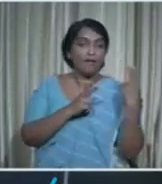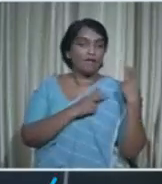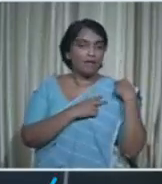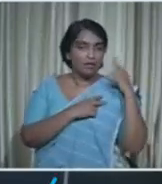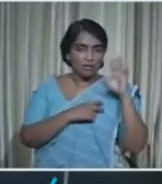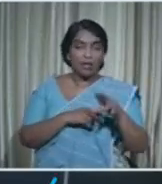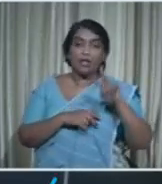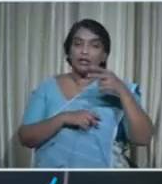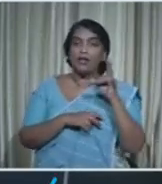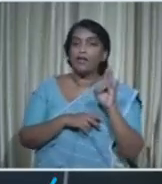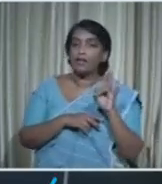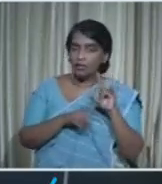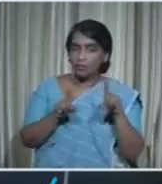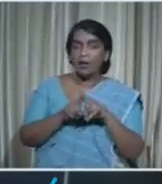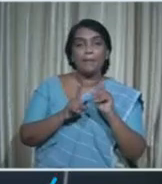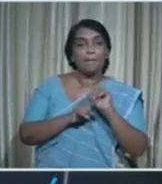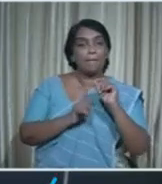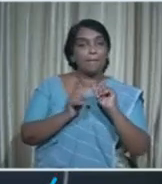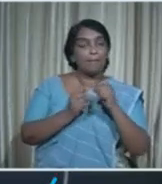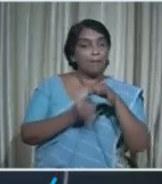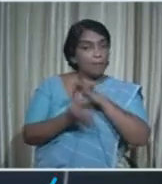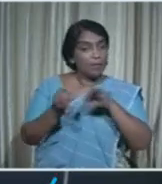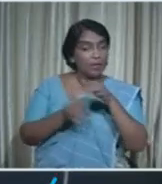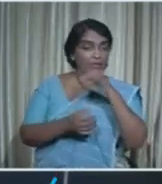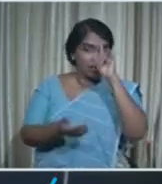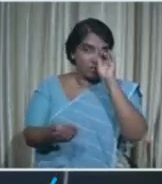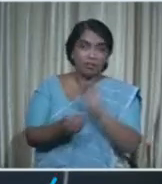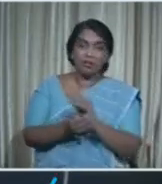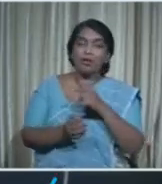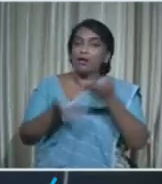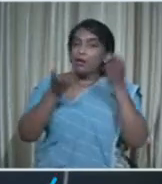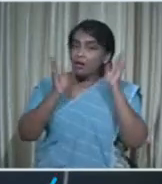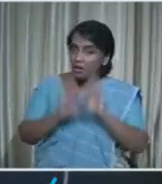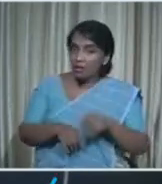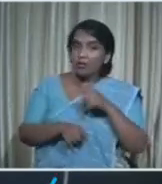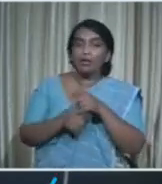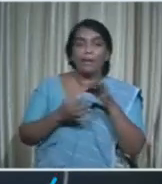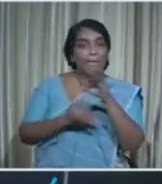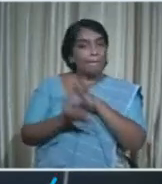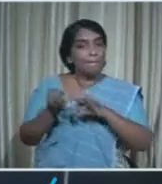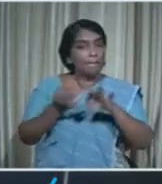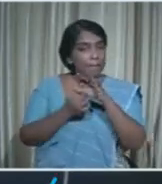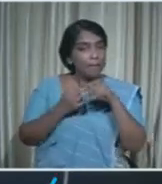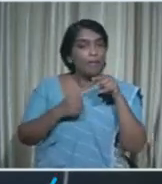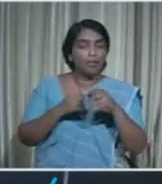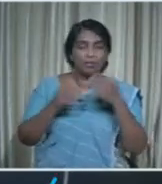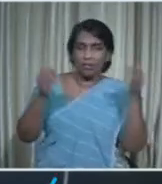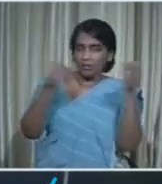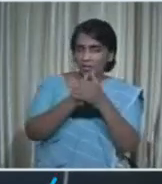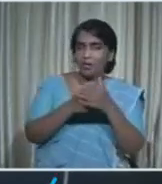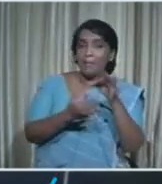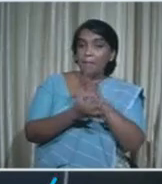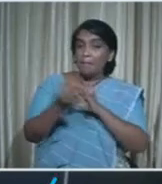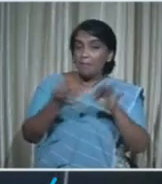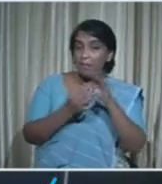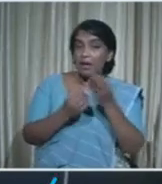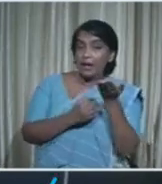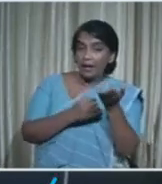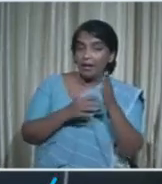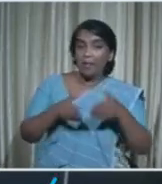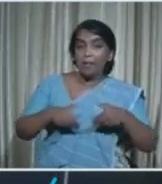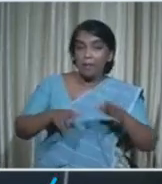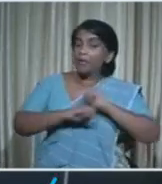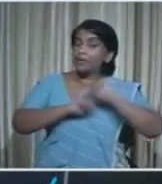මේ 225 වගේ මිලදී ප්‍රජාතන්ත්‍රවාදී ආරක්ෂා කරන්න මේකේ අවසානය ප්‍රජාතන්ත්‍රවාදී මුවාවෙන් ප්‍රජාතන්ත්‍රවාදී ඉල්ලලා පාට